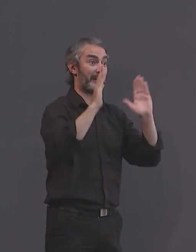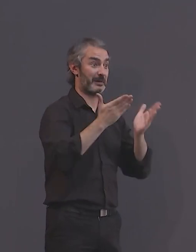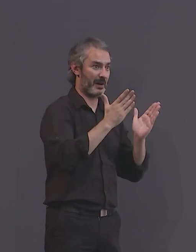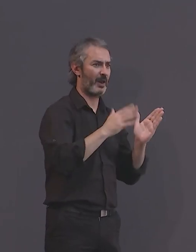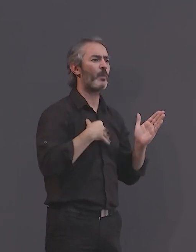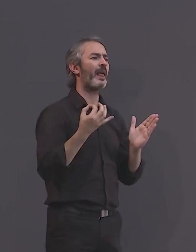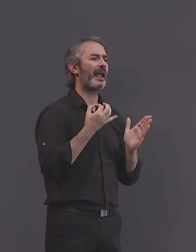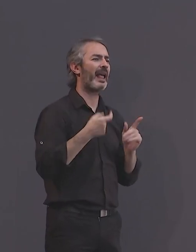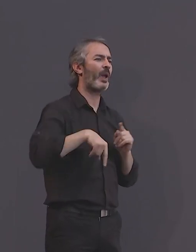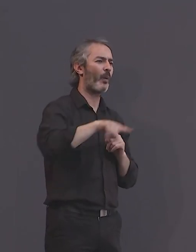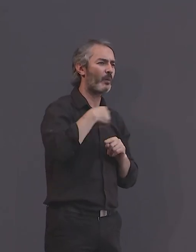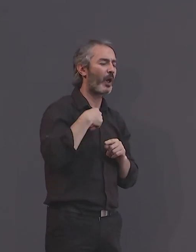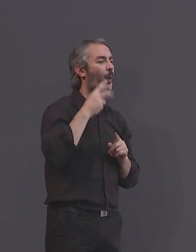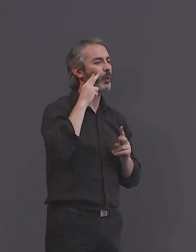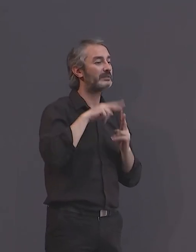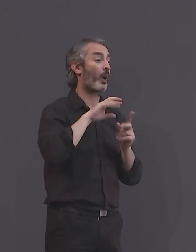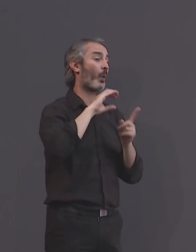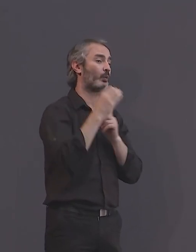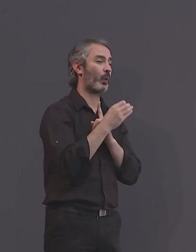erigirem ponts que uneixin persones i cultures.